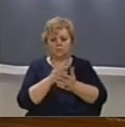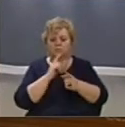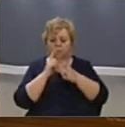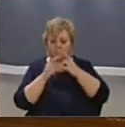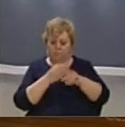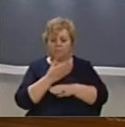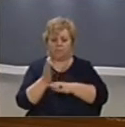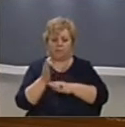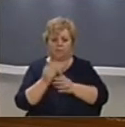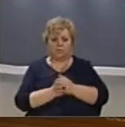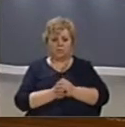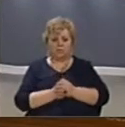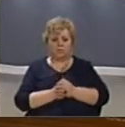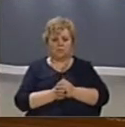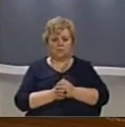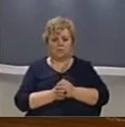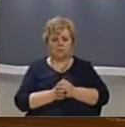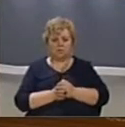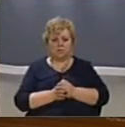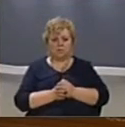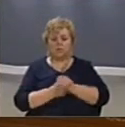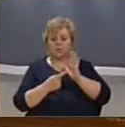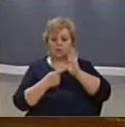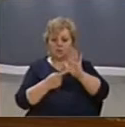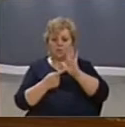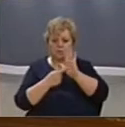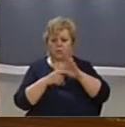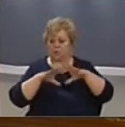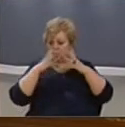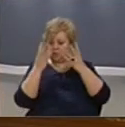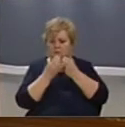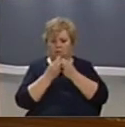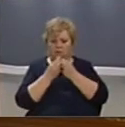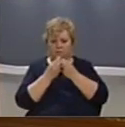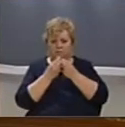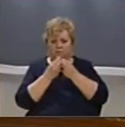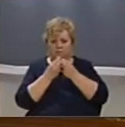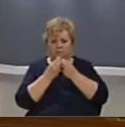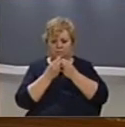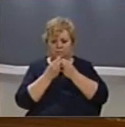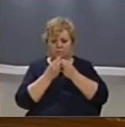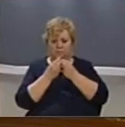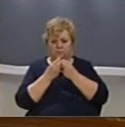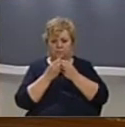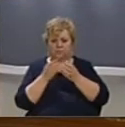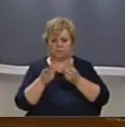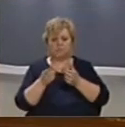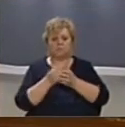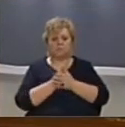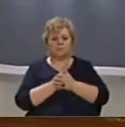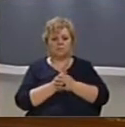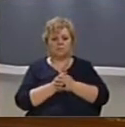vonë, dhe në rast se argumentohen të gjitha po një pjesë e këtyre që